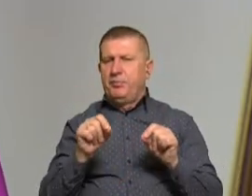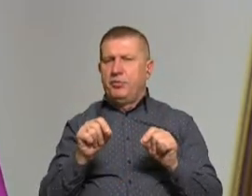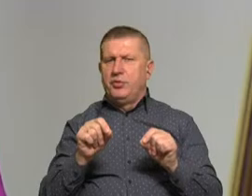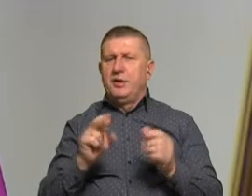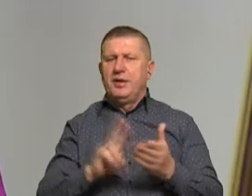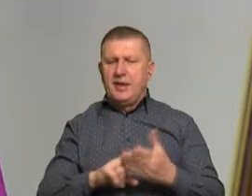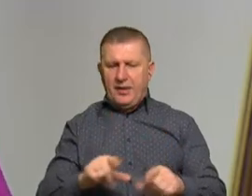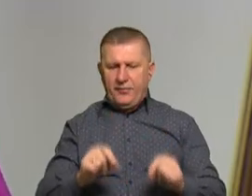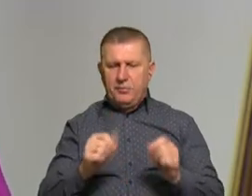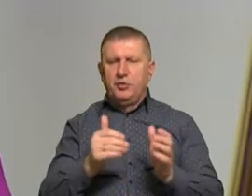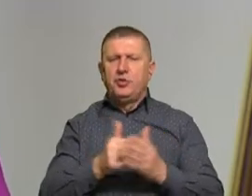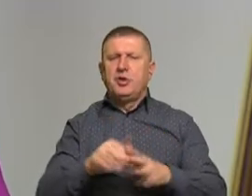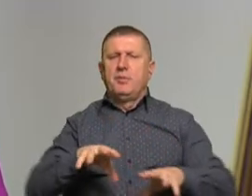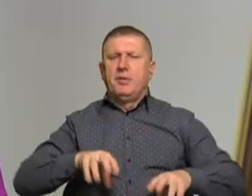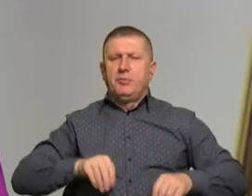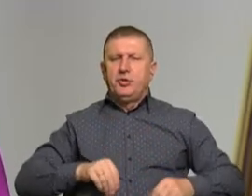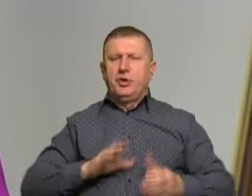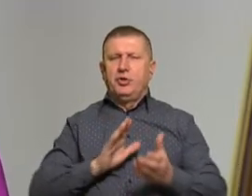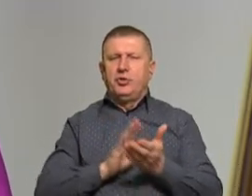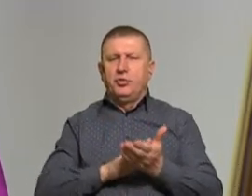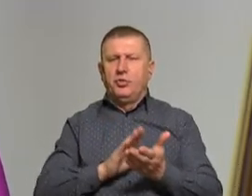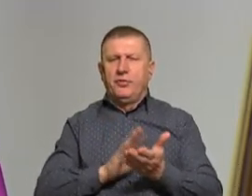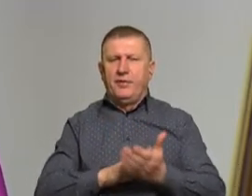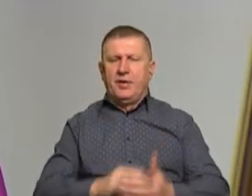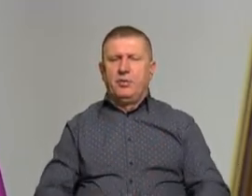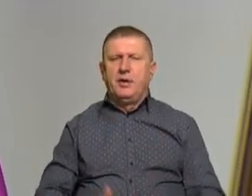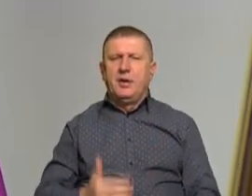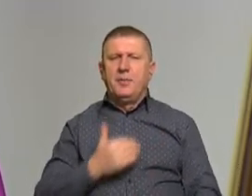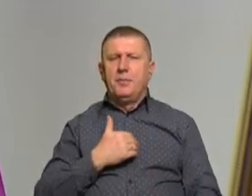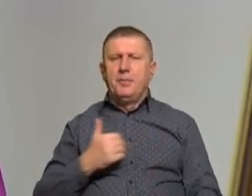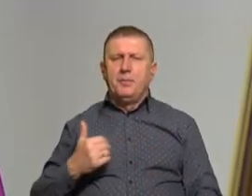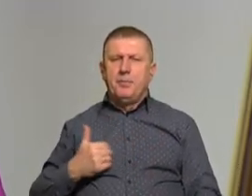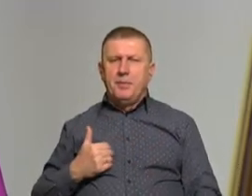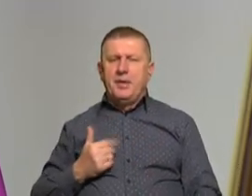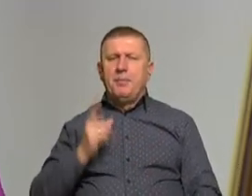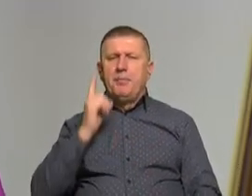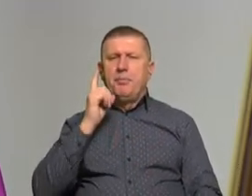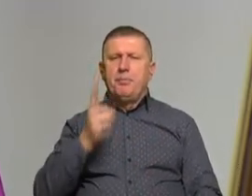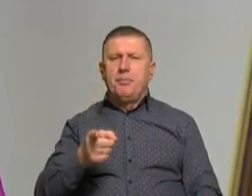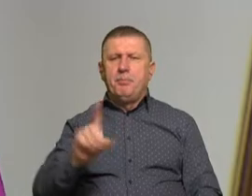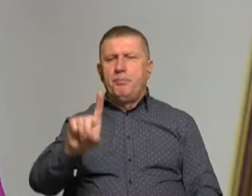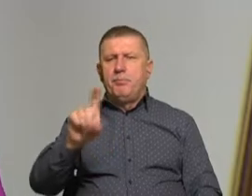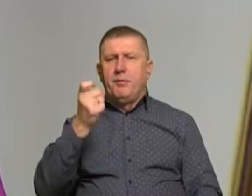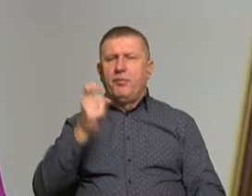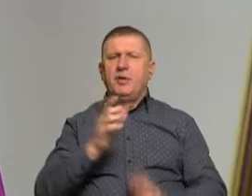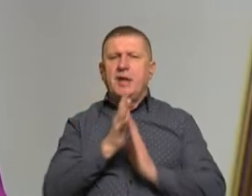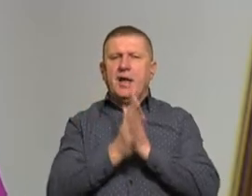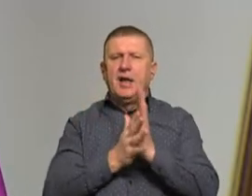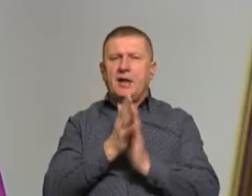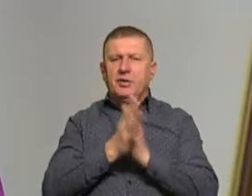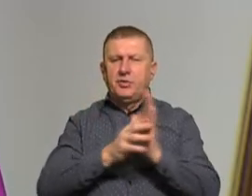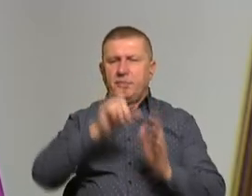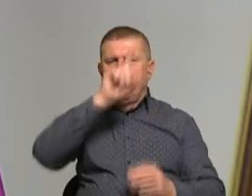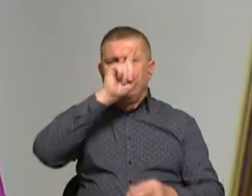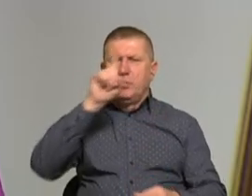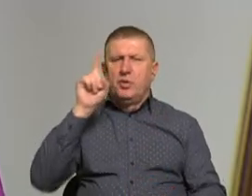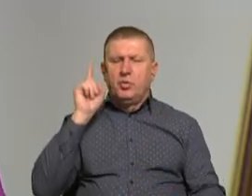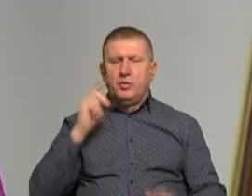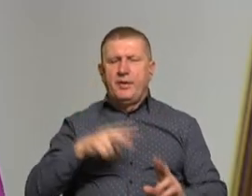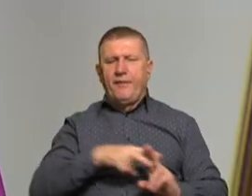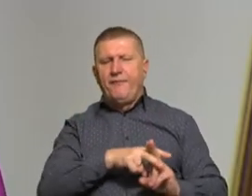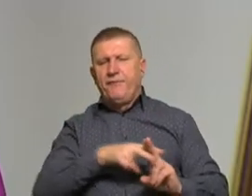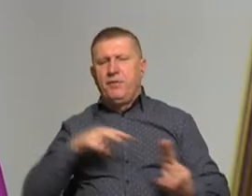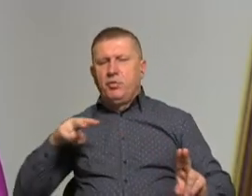było przyjąć taką uchwałę i świetnie. A my na to nałożymy konkretny postulat, powołanie lasów społecznych i wyłączenie ich z